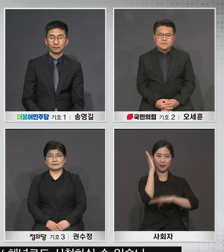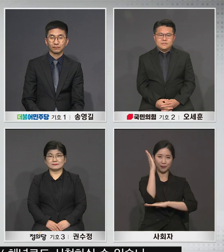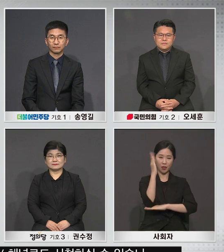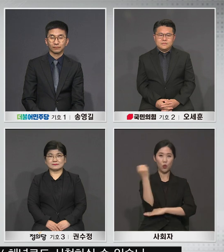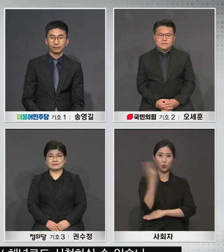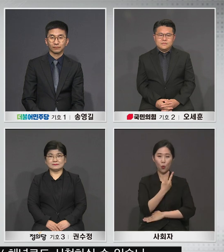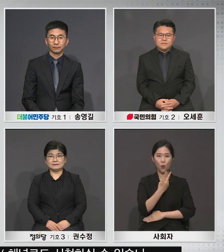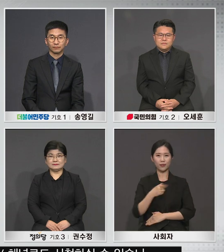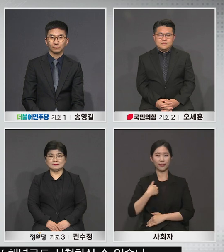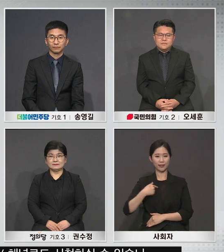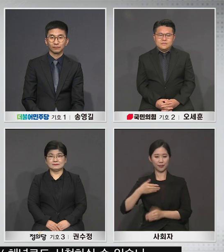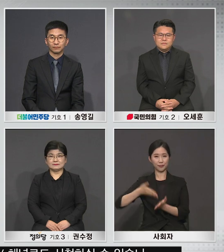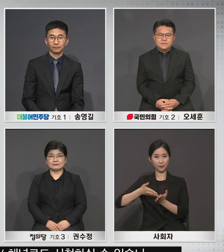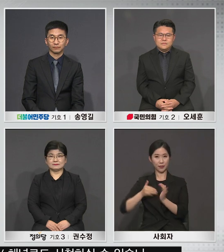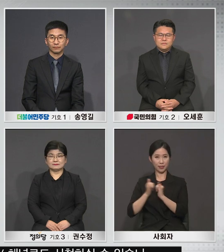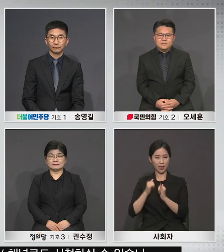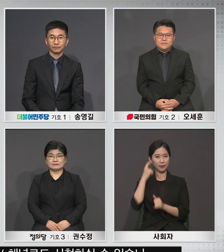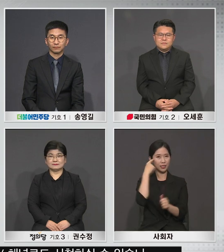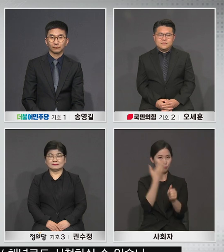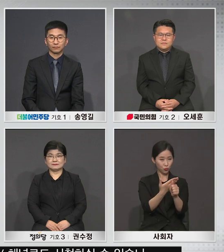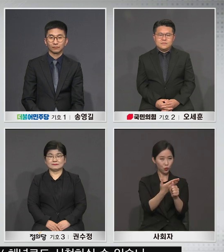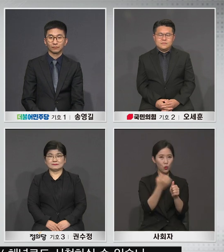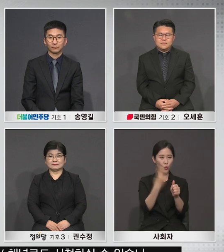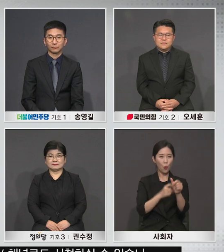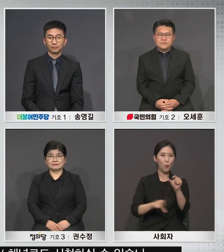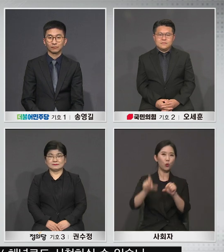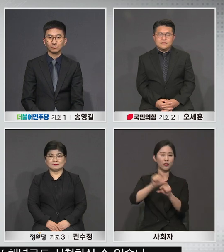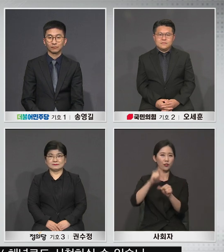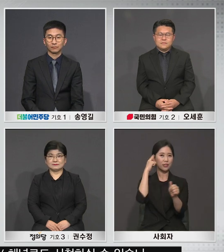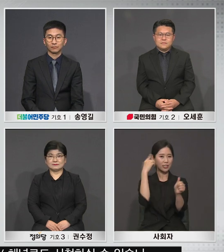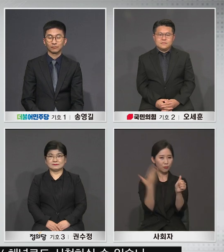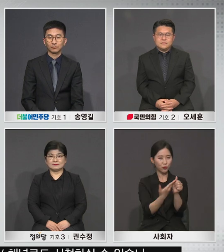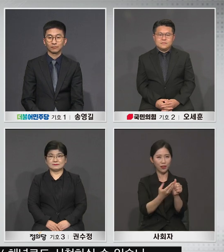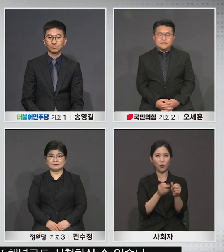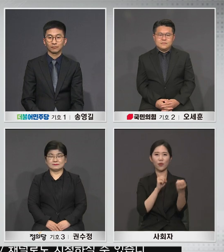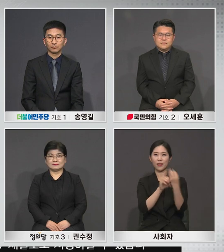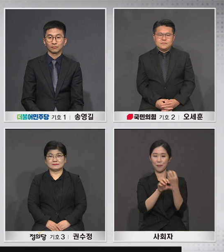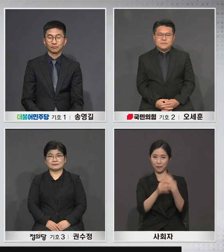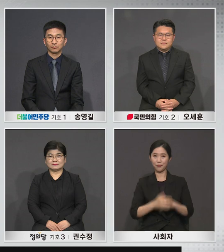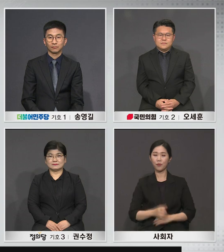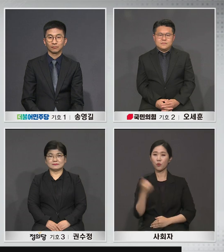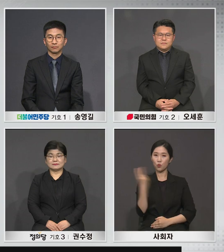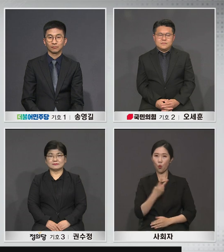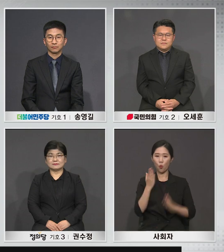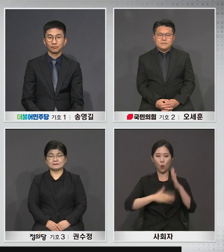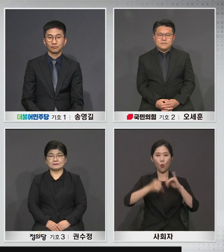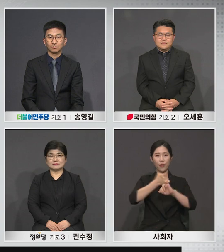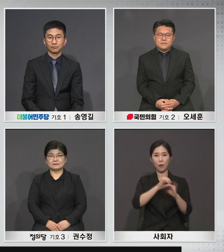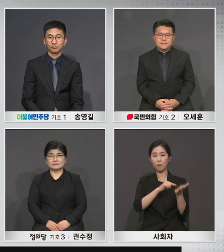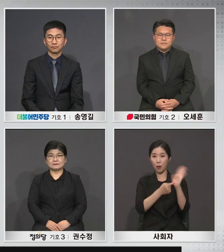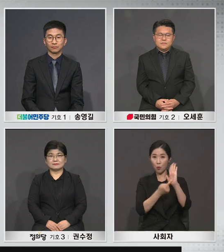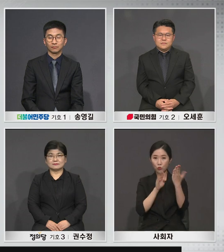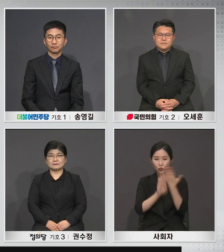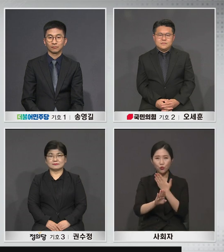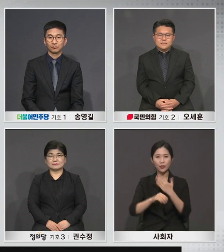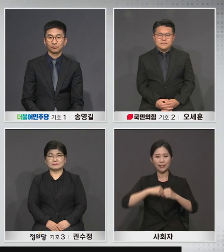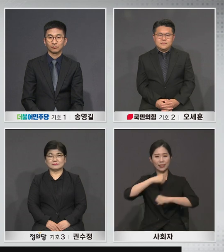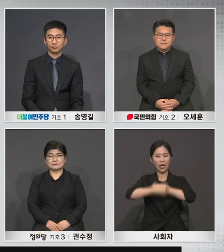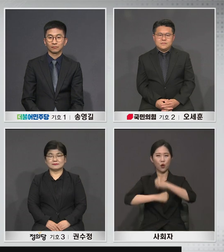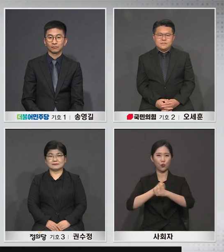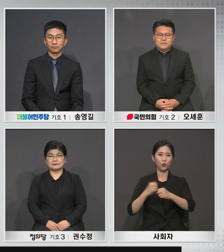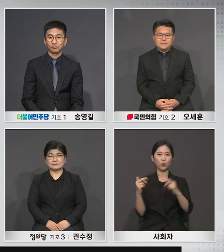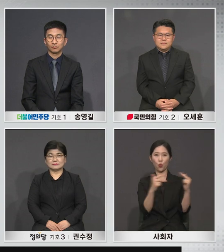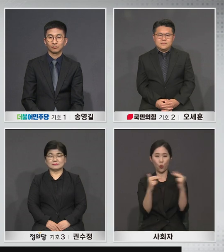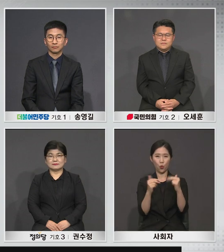후보자들의 보충질문과 답변, 후보자가 준비한 3분야에 관련된 공약 발표 후 자유토론, 그리고 두 번째